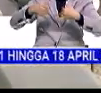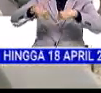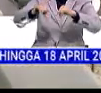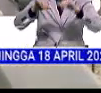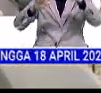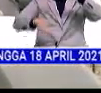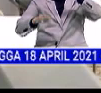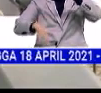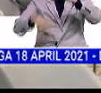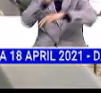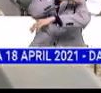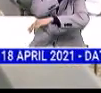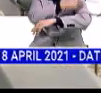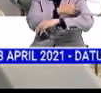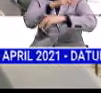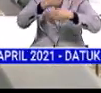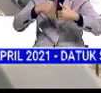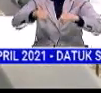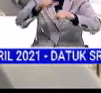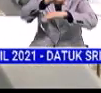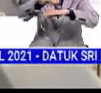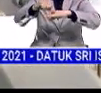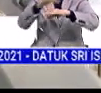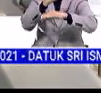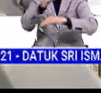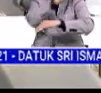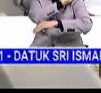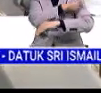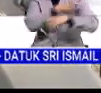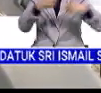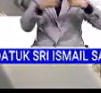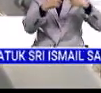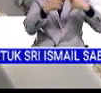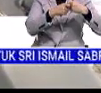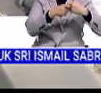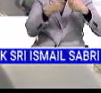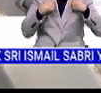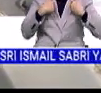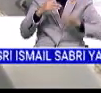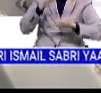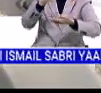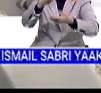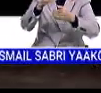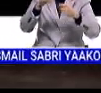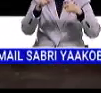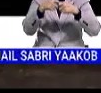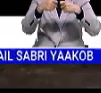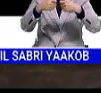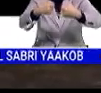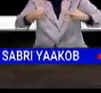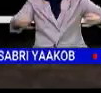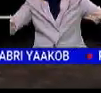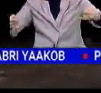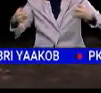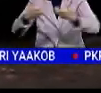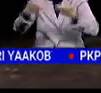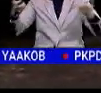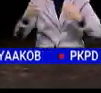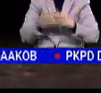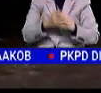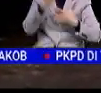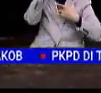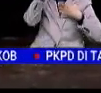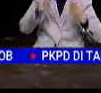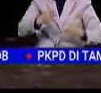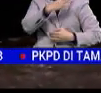tingkat bawah hospital dan difahamkan tenaga elektrik dibekalkan ke dewan pembedahan itu menggunakan kabel berasingan. Pesakit jantung itu